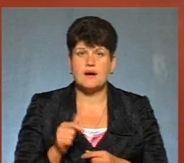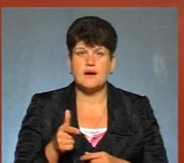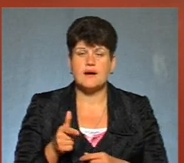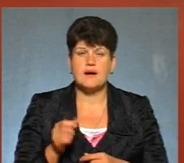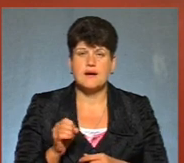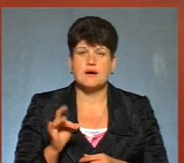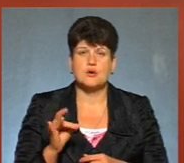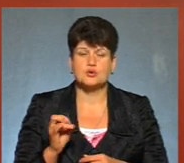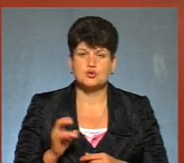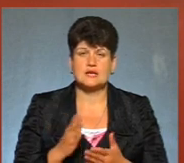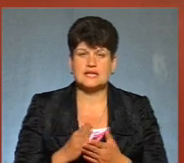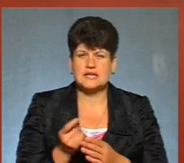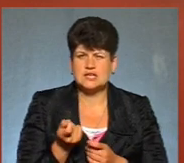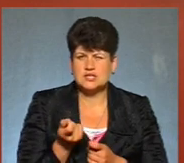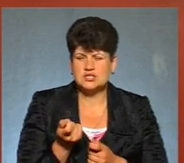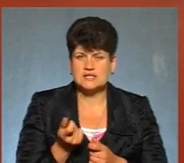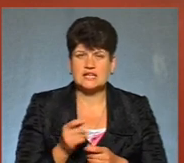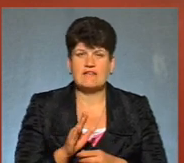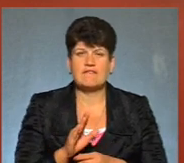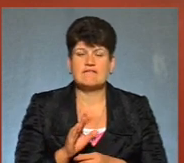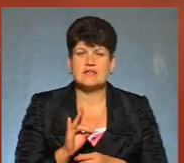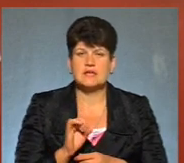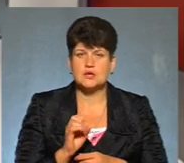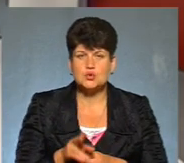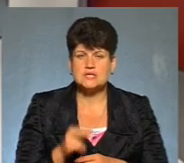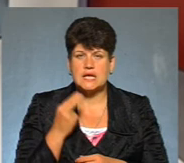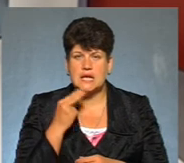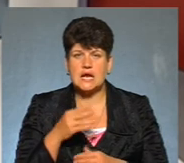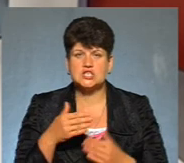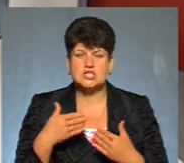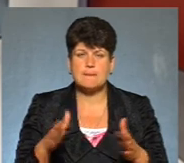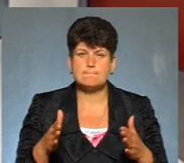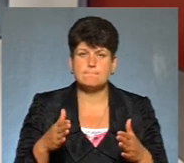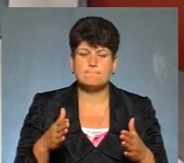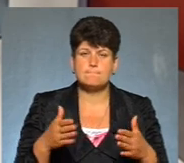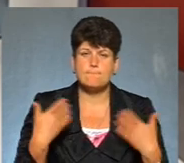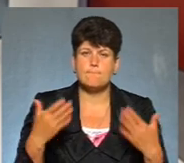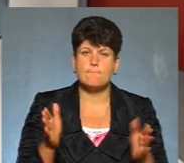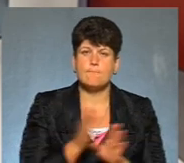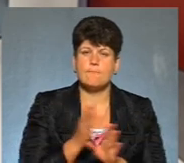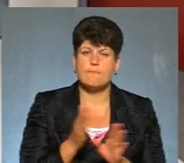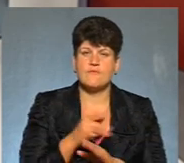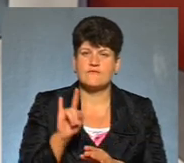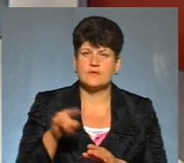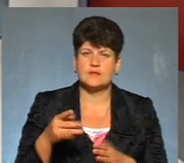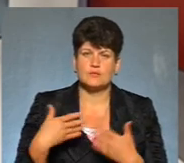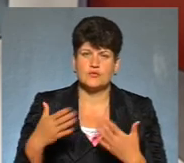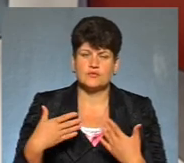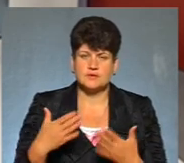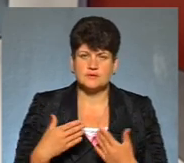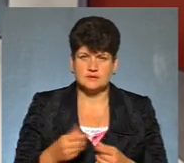є часточки вірусу і, можливо, краще провітрювання допоможе зменшити ризик інфікування. Я вам дуже дякую